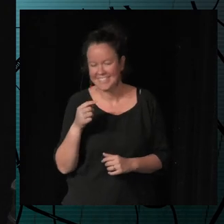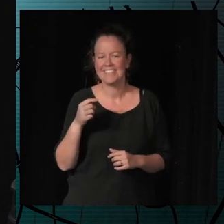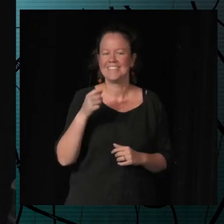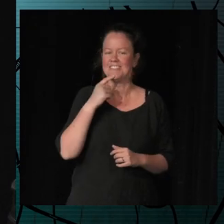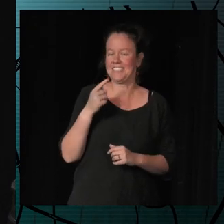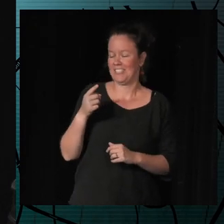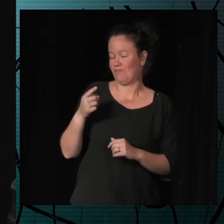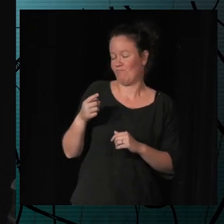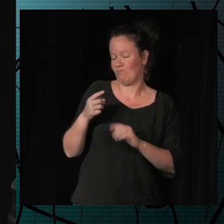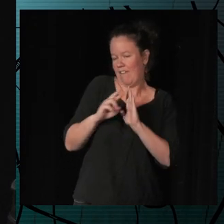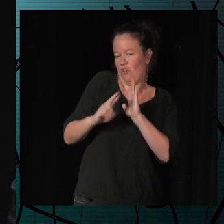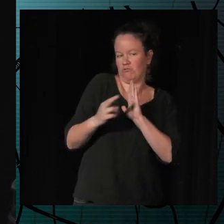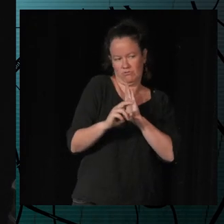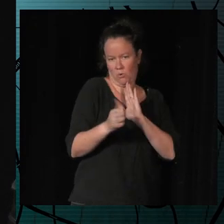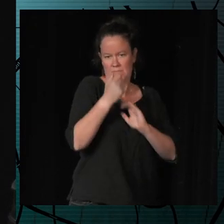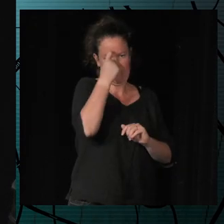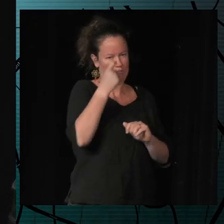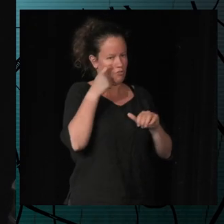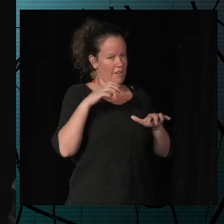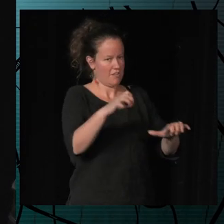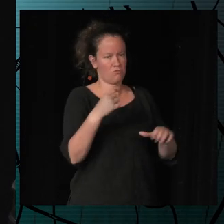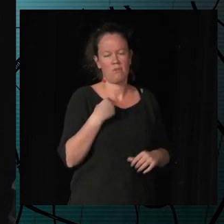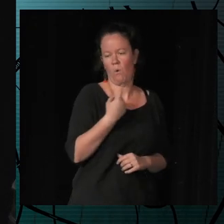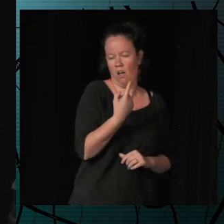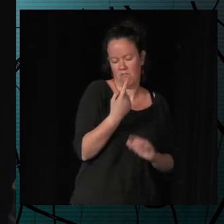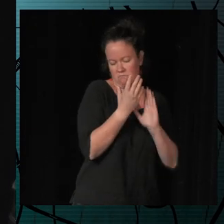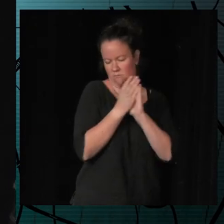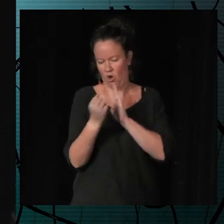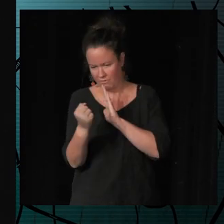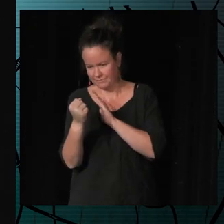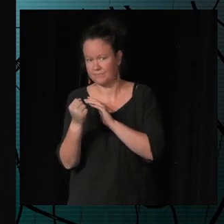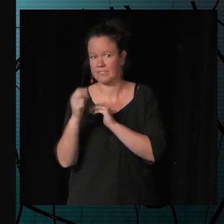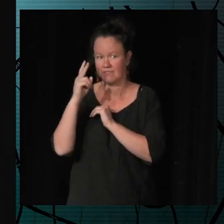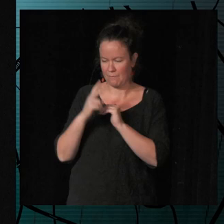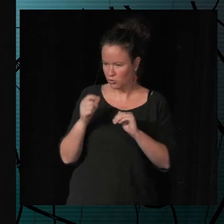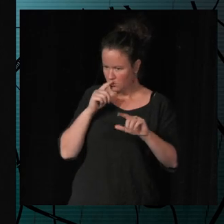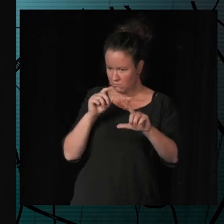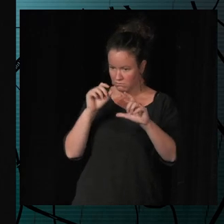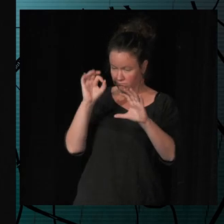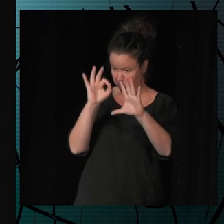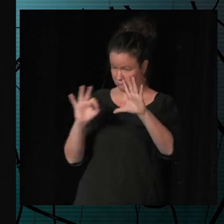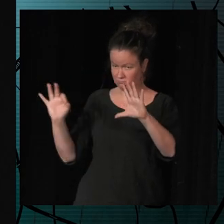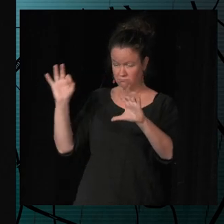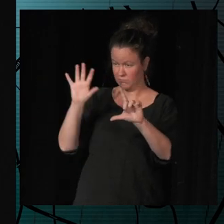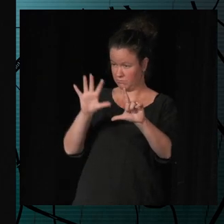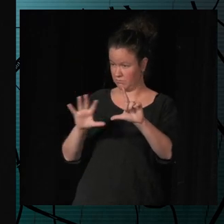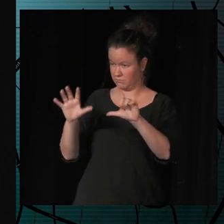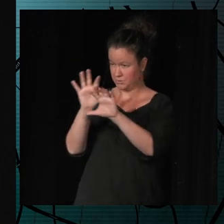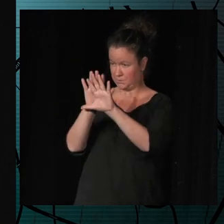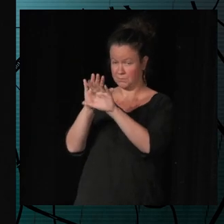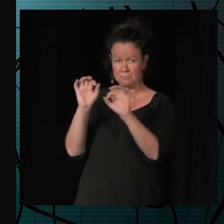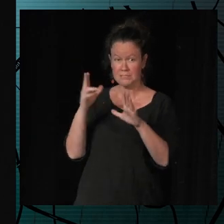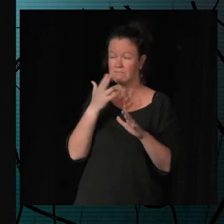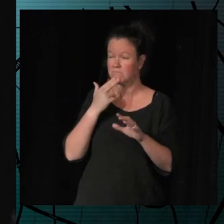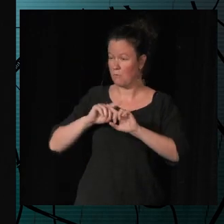premier Resident Evil et qui a une esthétique vraiment l'opol et avec il y a tout il y a du bruit sur l'image il y a